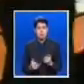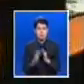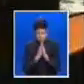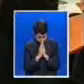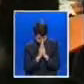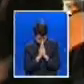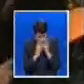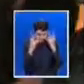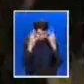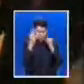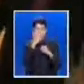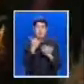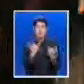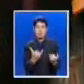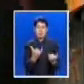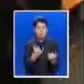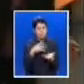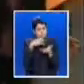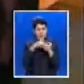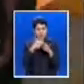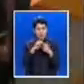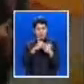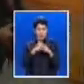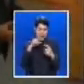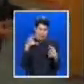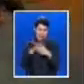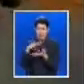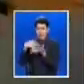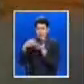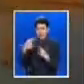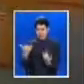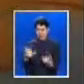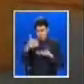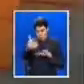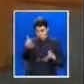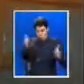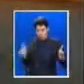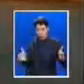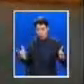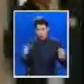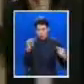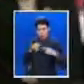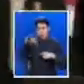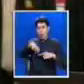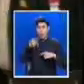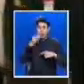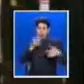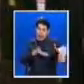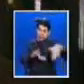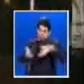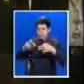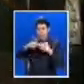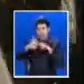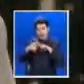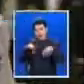านนายกครับเดี๋ยวเราจะพูดถึงปัญหาเรื่องของภัยแล้งเลยนะครับพอดีตอนนี้เราอยู่ในห้องวอลลุ่มของกรมชลประทานในเรื่องของการแก้ไขปั